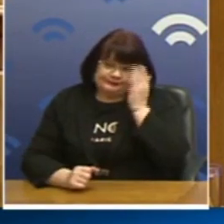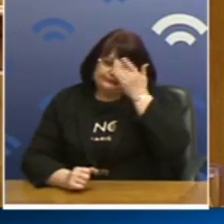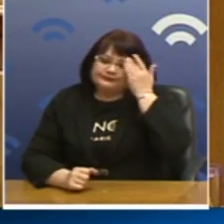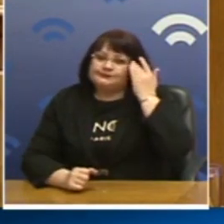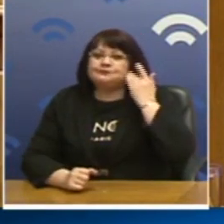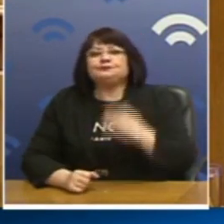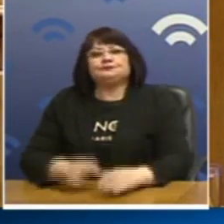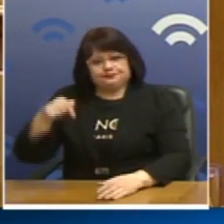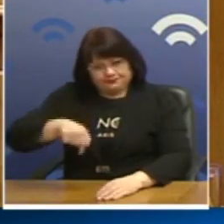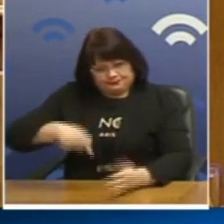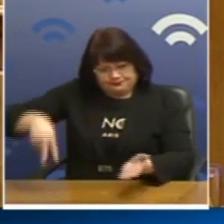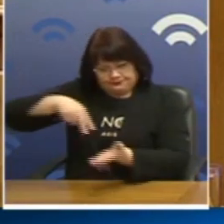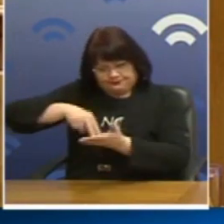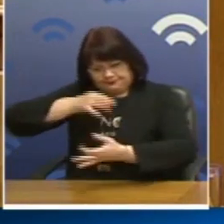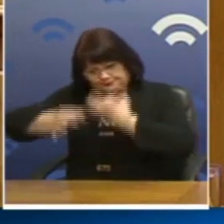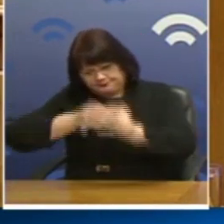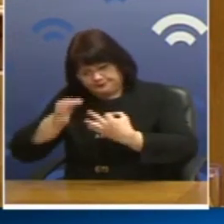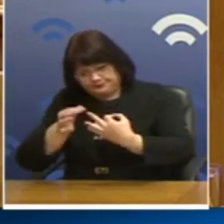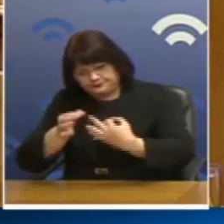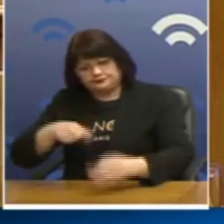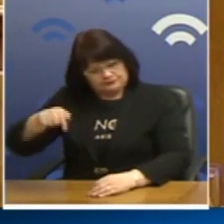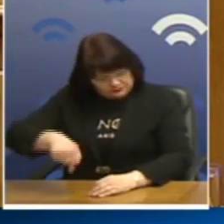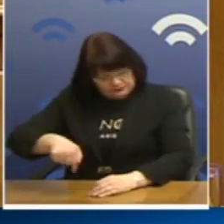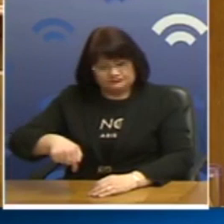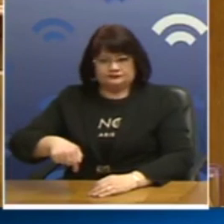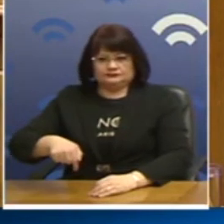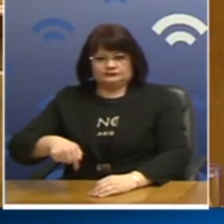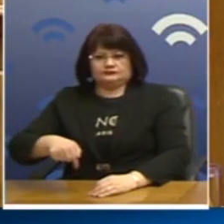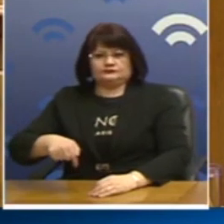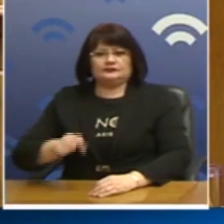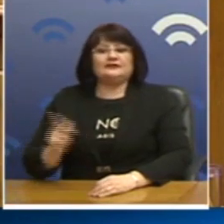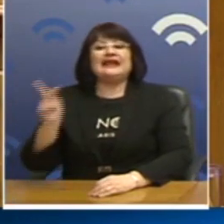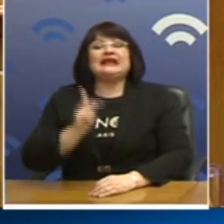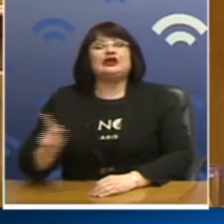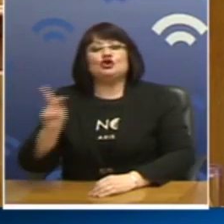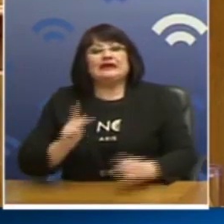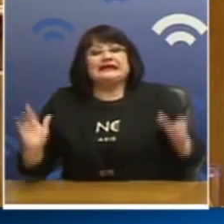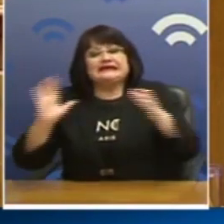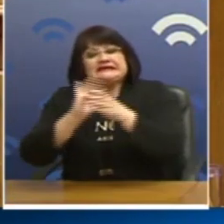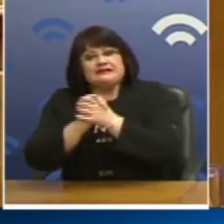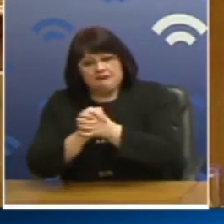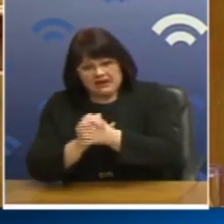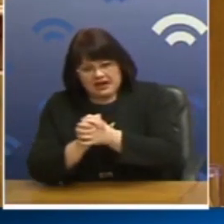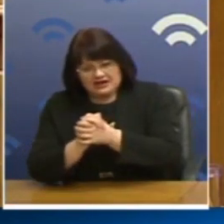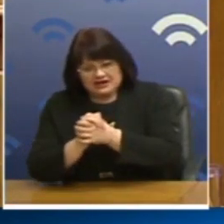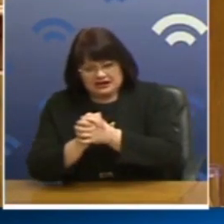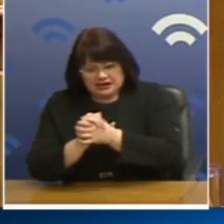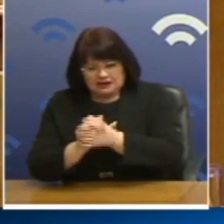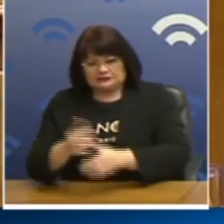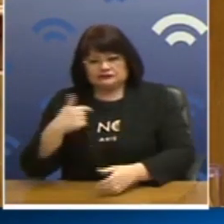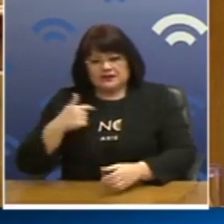βήμα, σε αυτή τη μεγάλη κοινωνική συμμαχία, σε αυτό το ταξικό αγωνιστικό